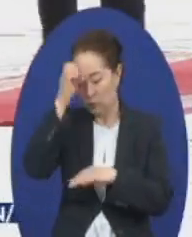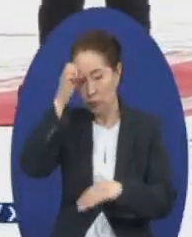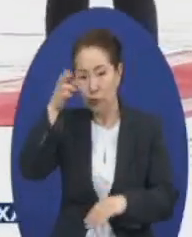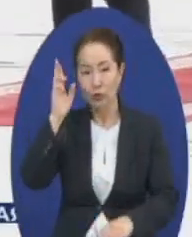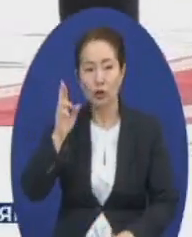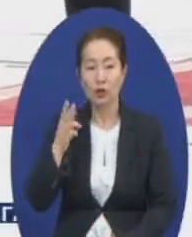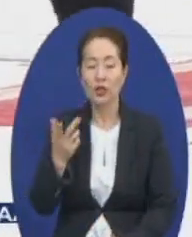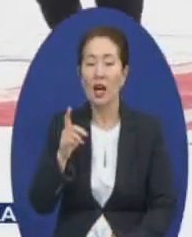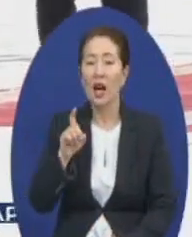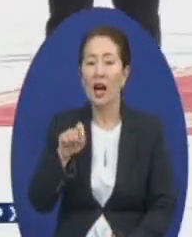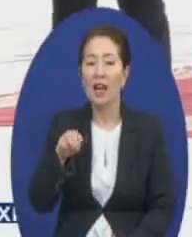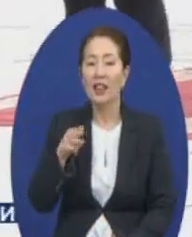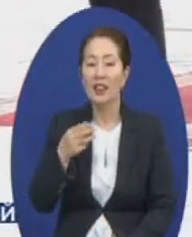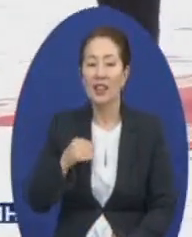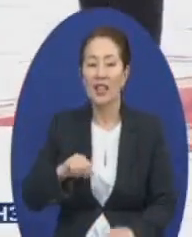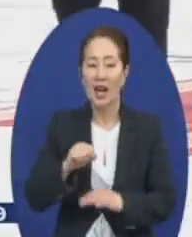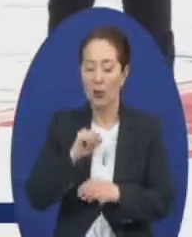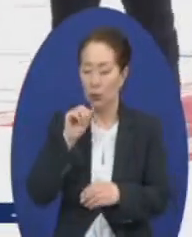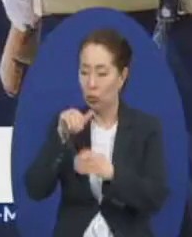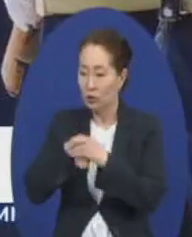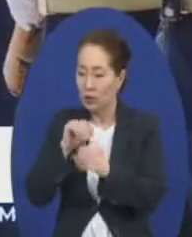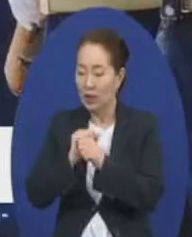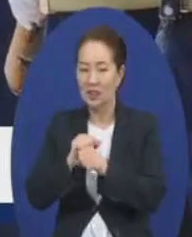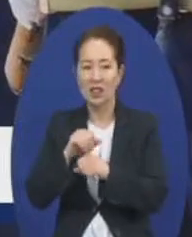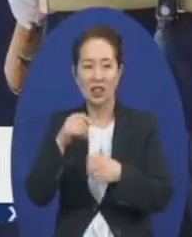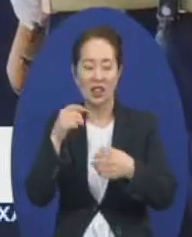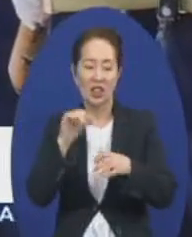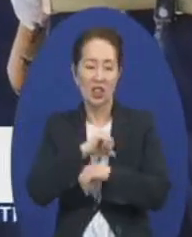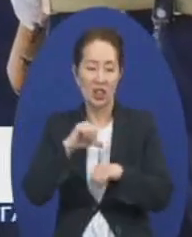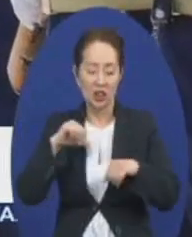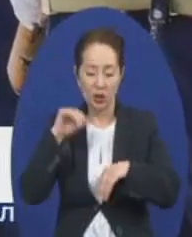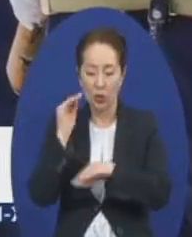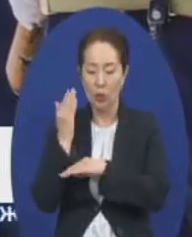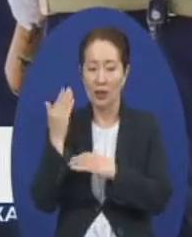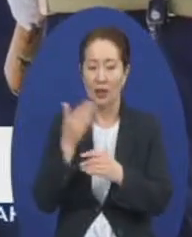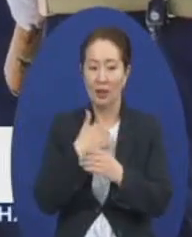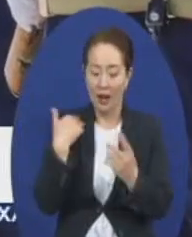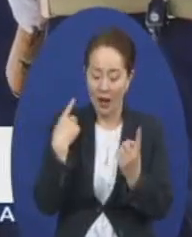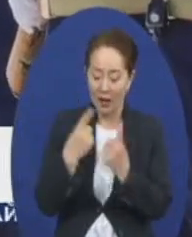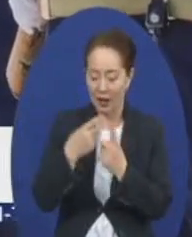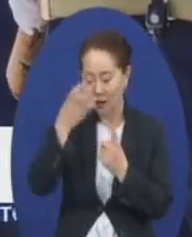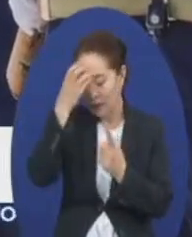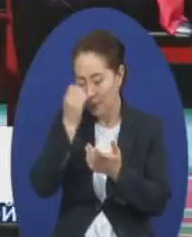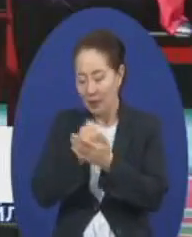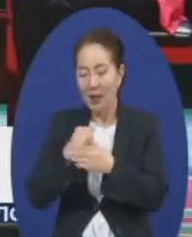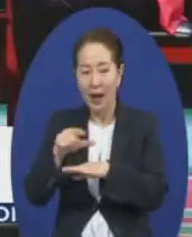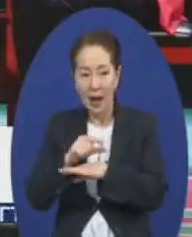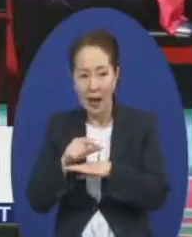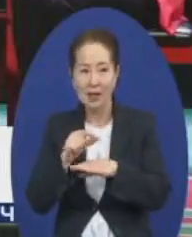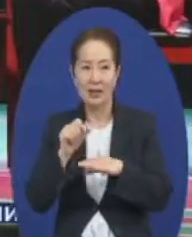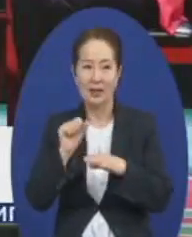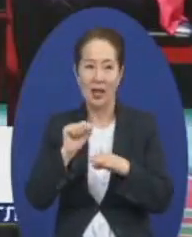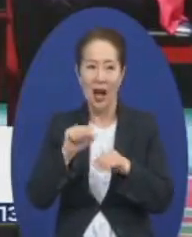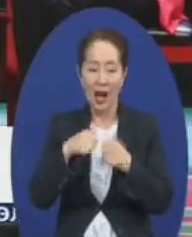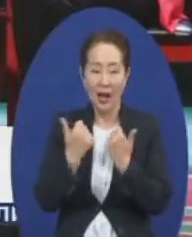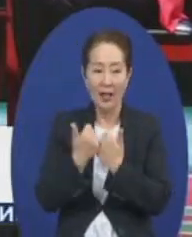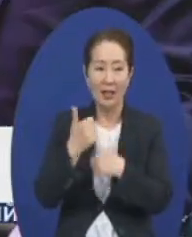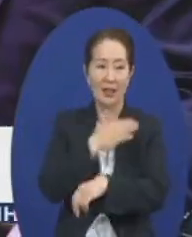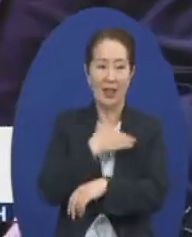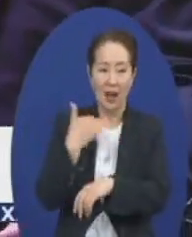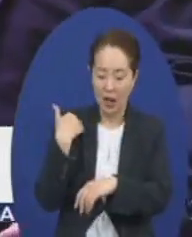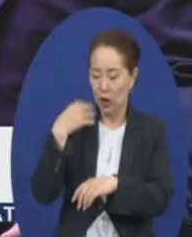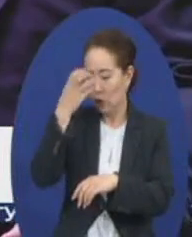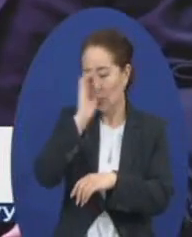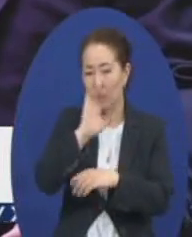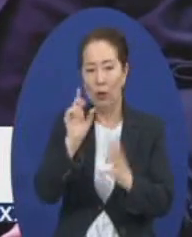улсын ерхийлэгч Хүрэнсүх Хинтэй аймагт ажиллах үеэрээ аймгийн бүх шатны иргэдийн төлөөлөгчдийн хурлын дарга, засаг дарга, засаг даргын хамгийн газар, агентлагуудын